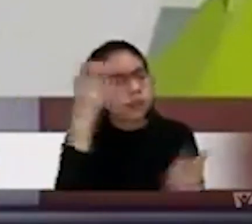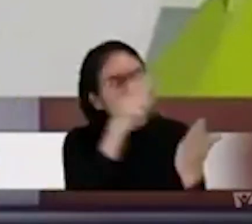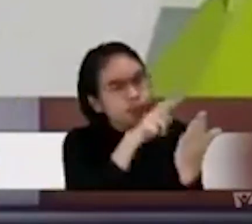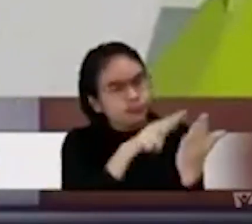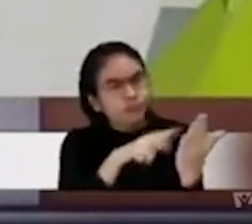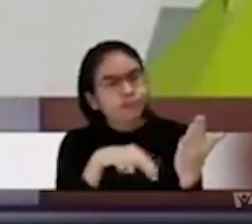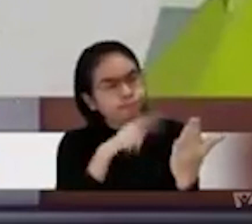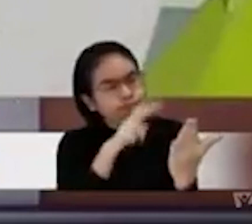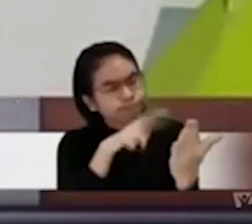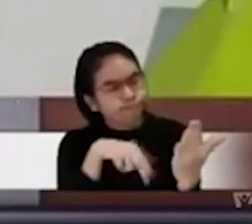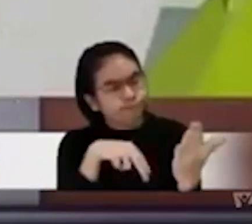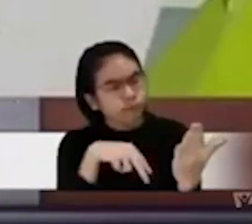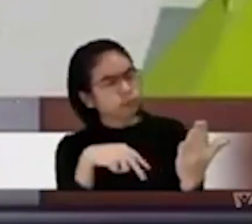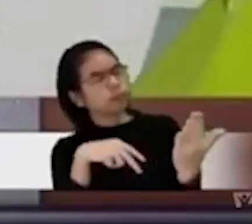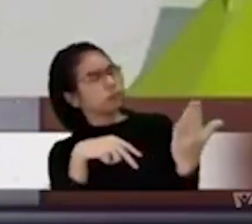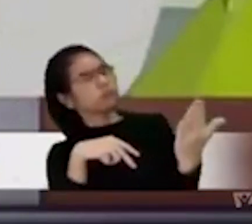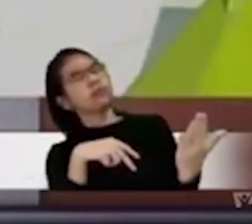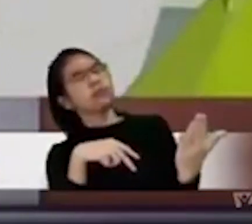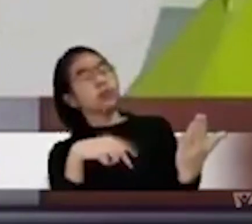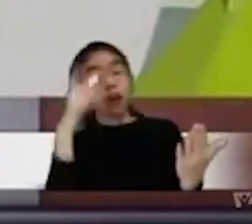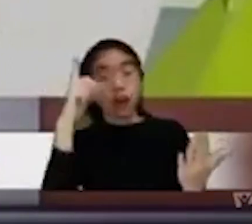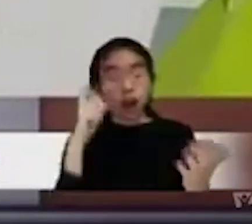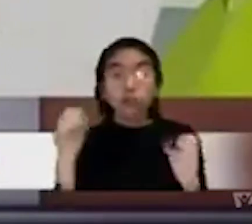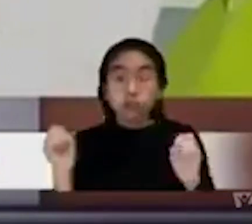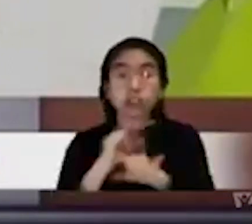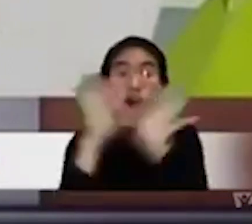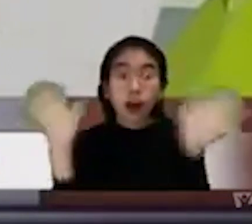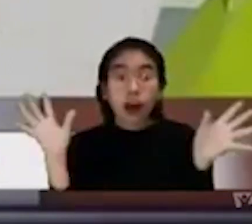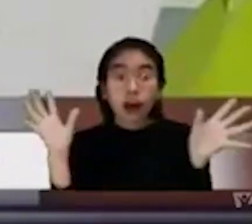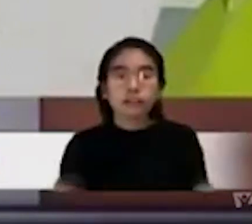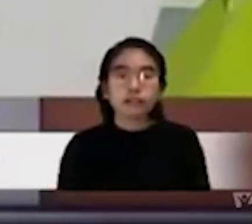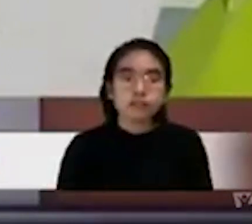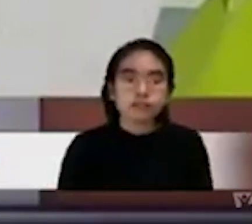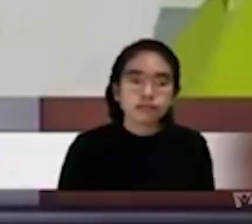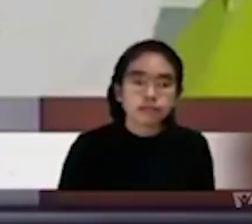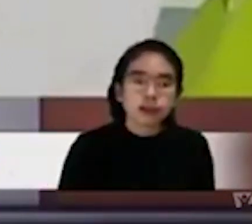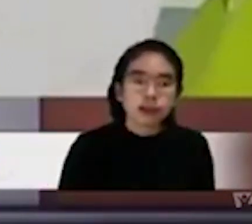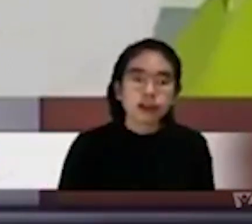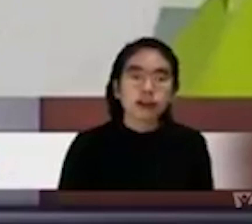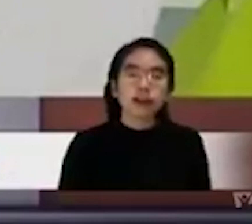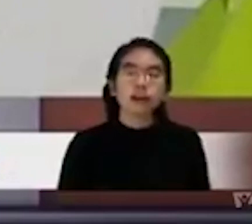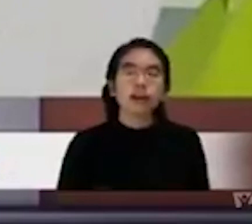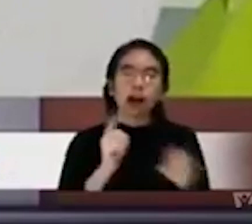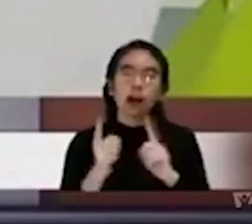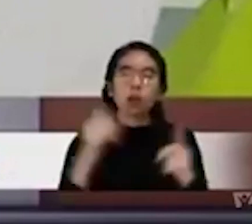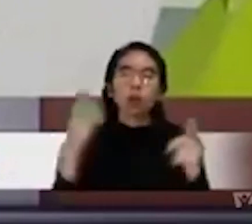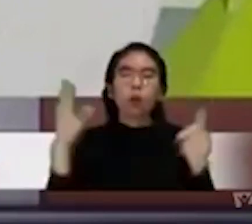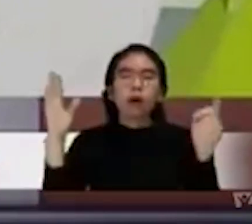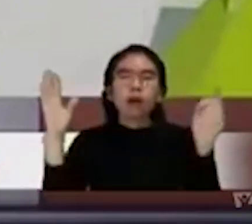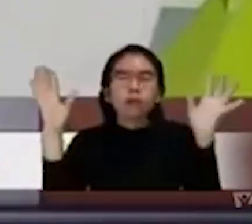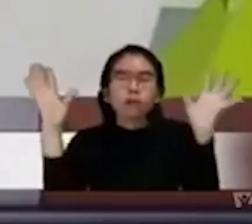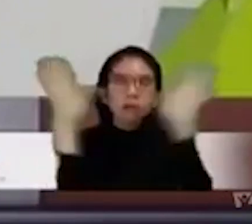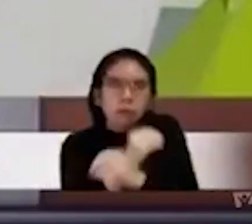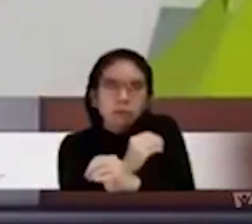kita membaca, mungkin baca Alkitab hanya satu pasal, sudah langsung mengantuk. Jadi fungsi terang itu membuat